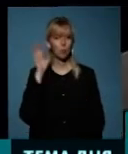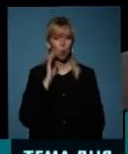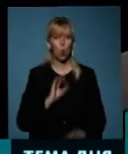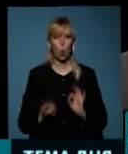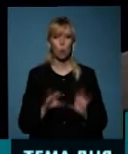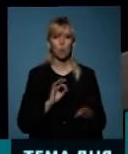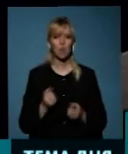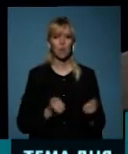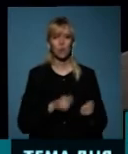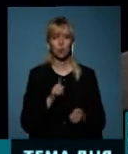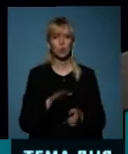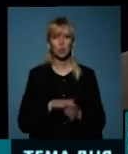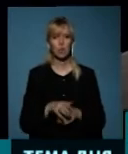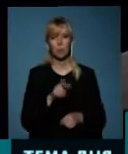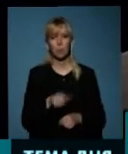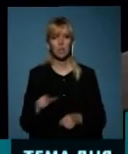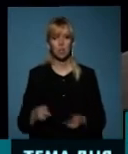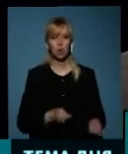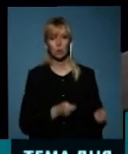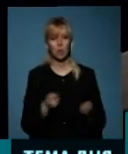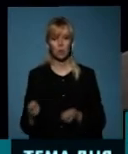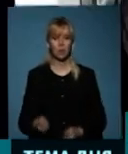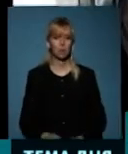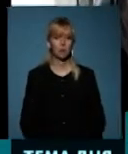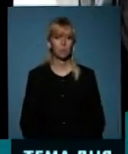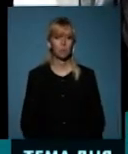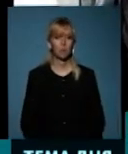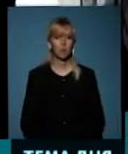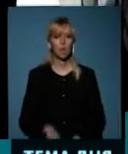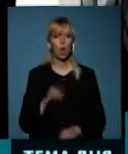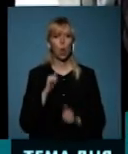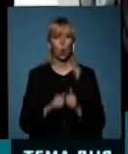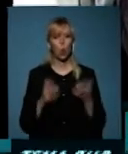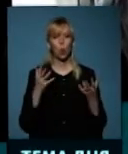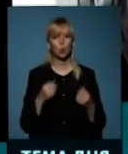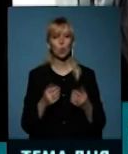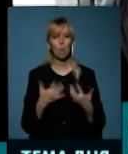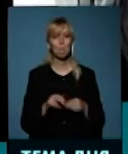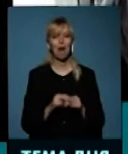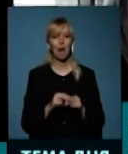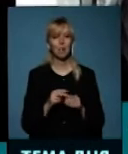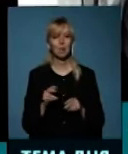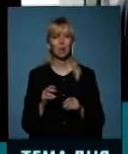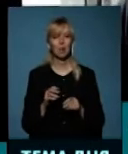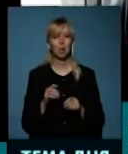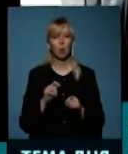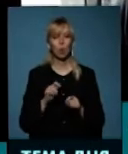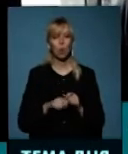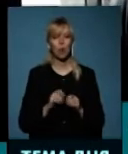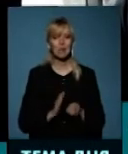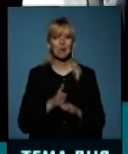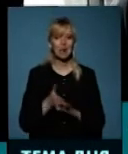коментарі водіїв, що здійснюють пасажирські перевезення. Кожний день механік перевіряє заїзд і